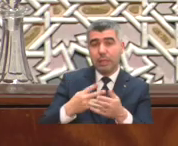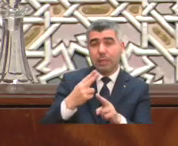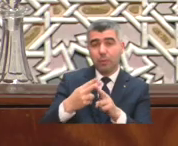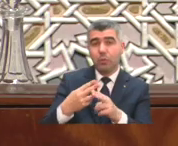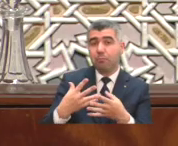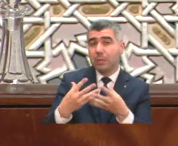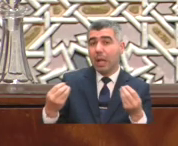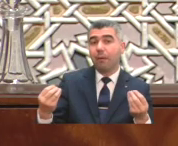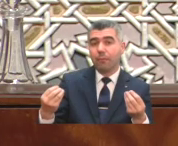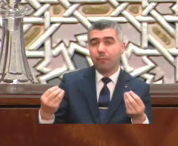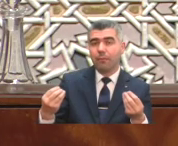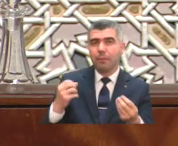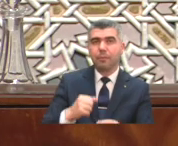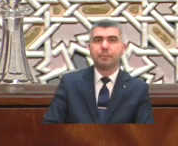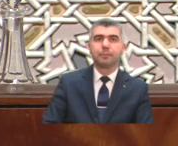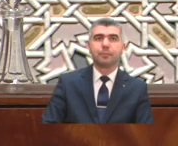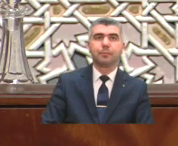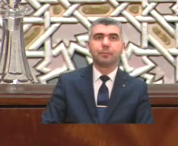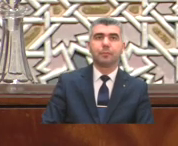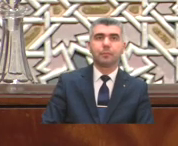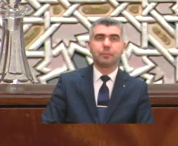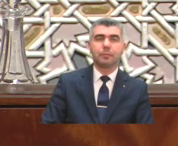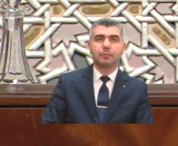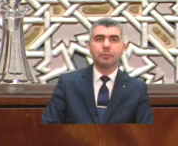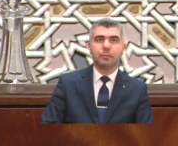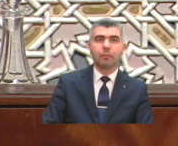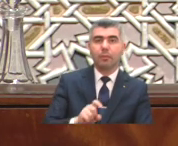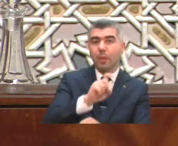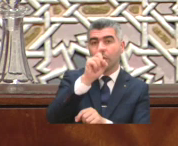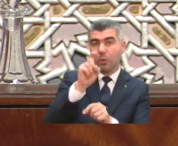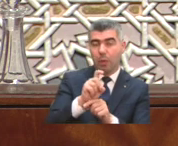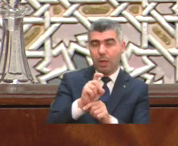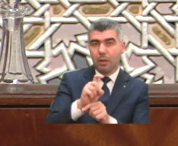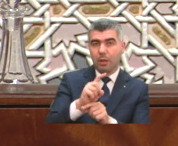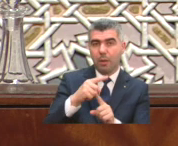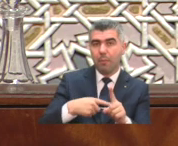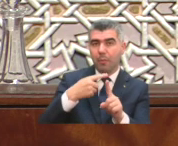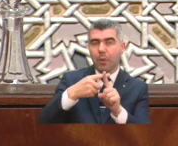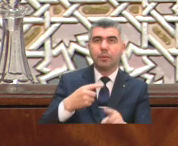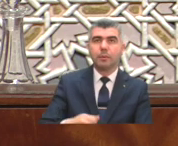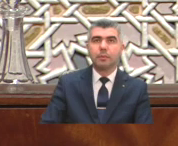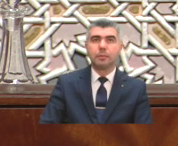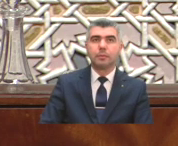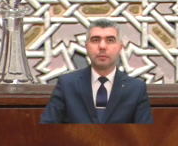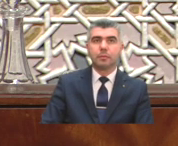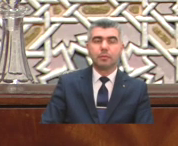سيد الوزير، انتهى الوقت. تعقيب سيد النائب محترم.